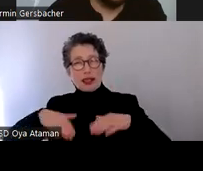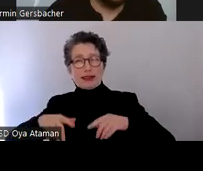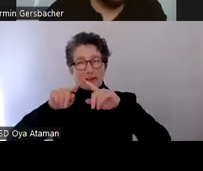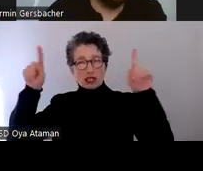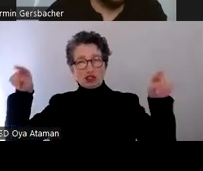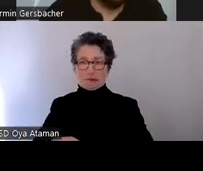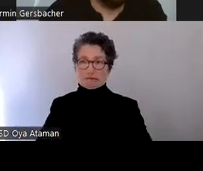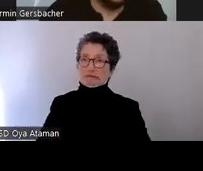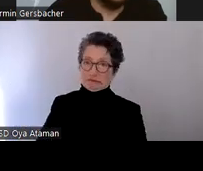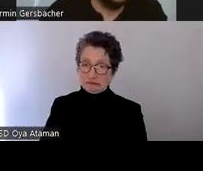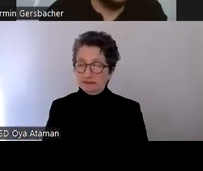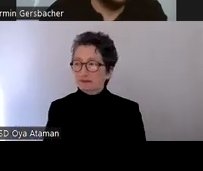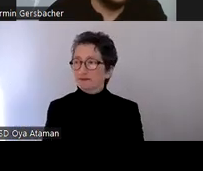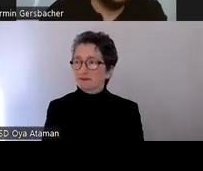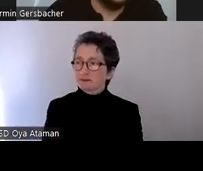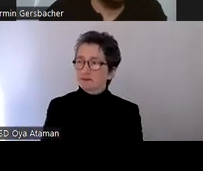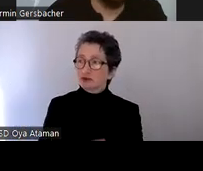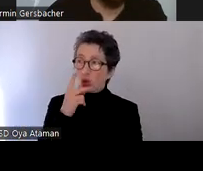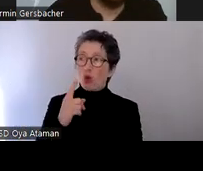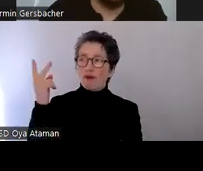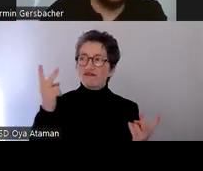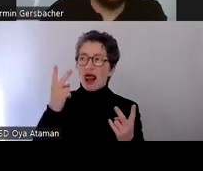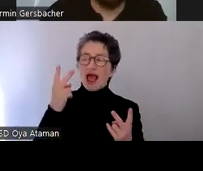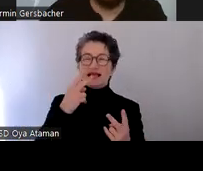oben hier weiß auf schwarz hat, hier bei dem Hintergrund.